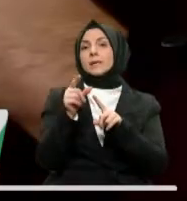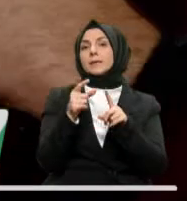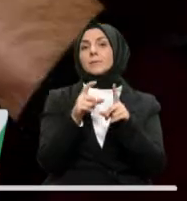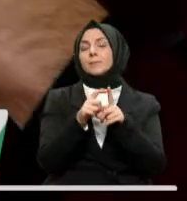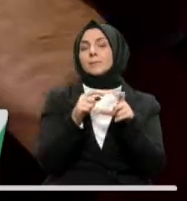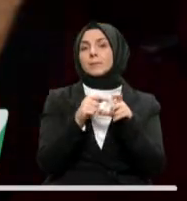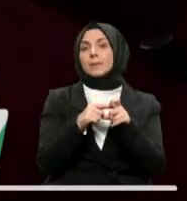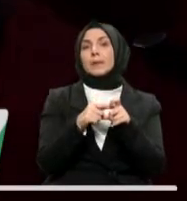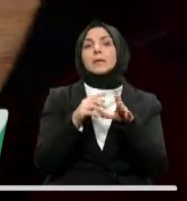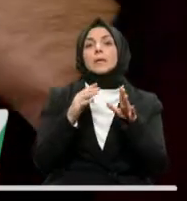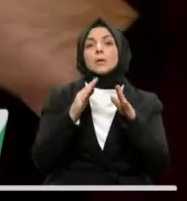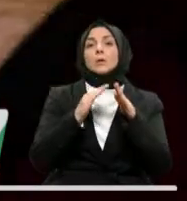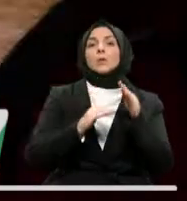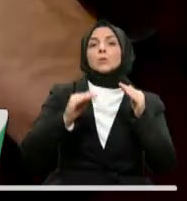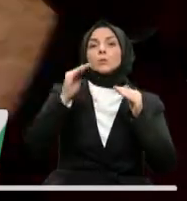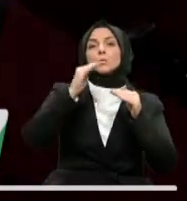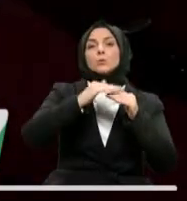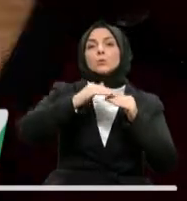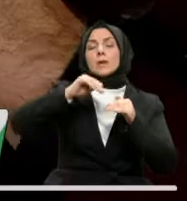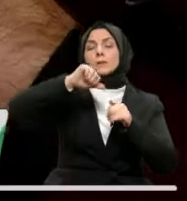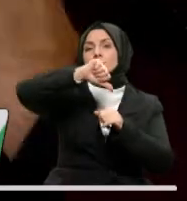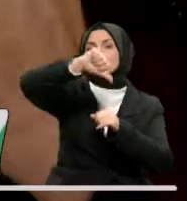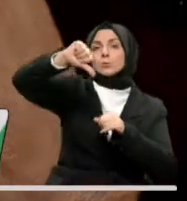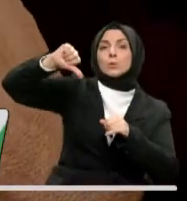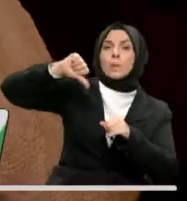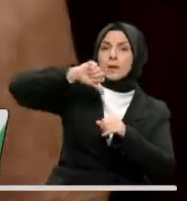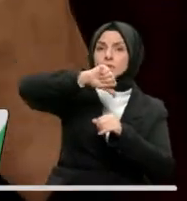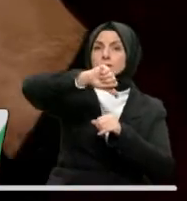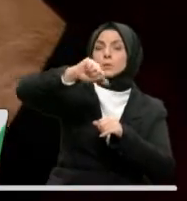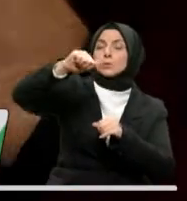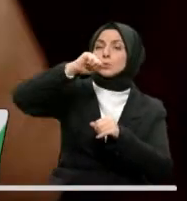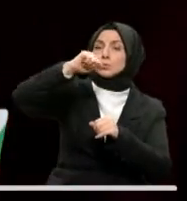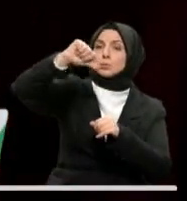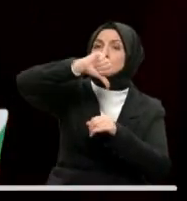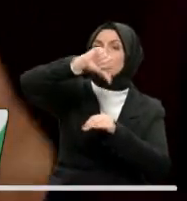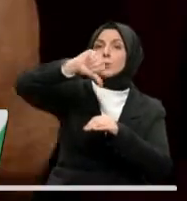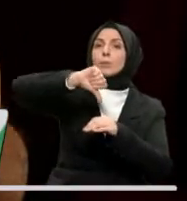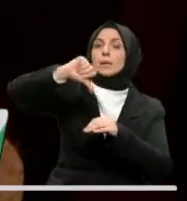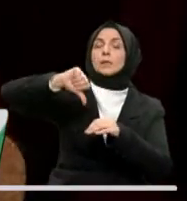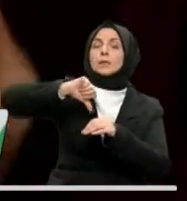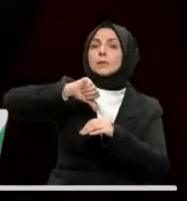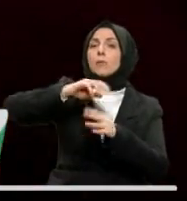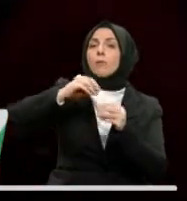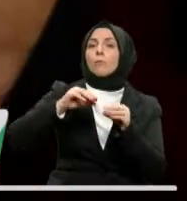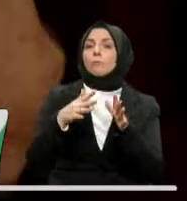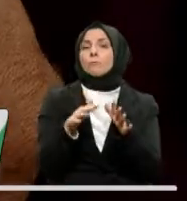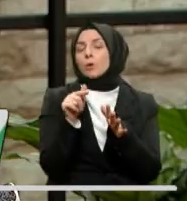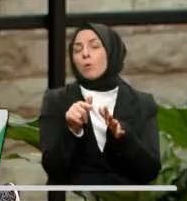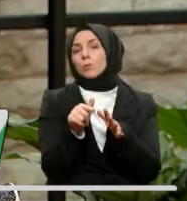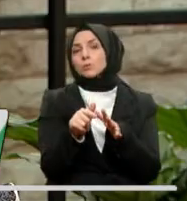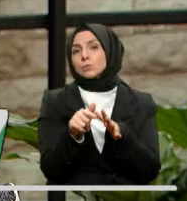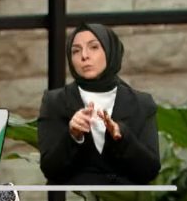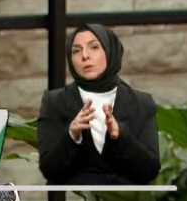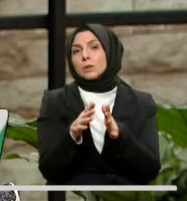şu etrafından suyu gezdirebilirsiniz Tamam ama bazen de mesaj gübre vereceğiniz zaman üstten